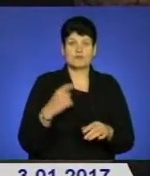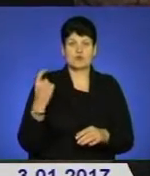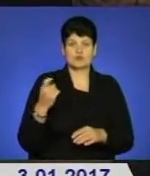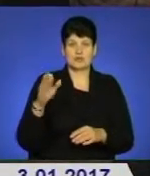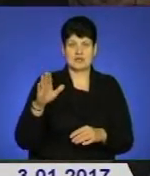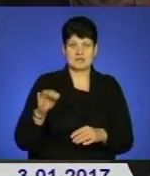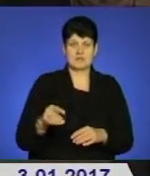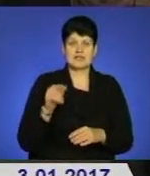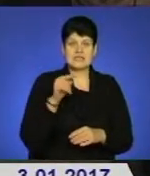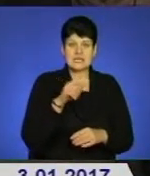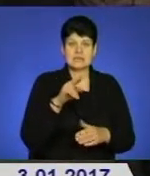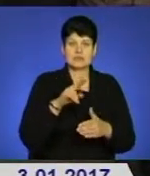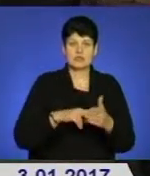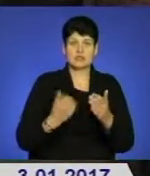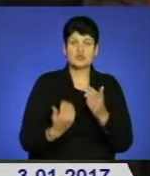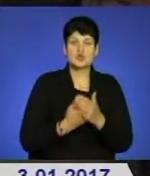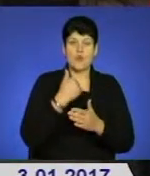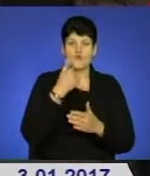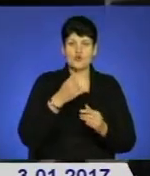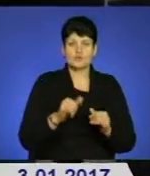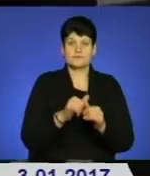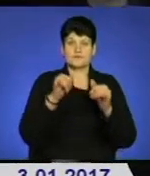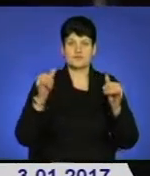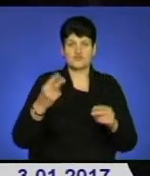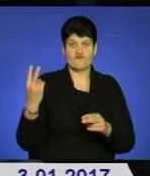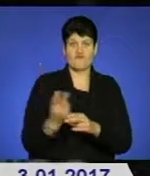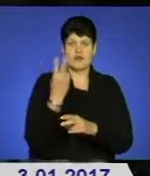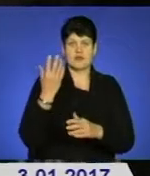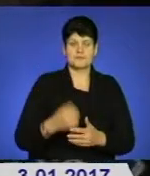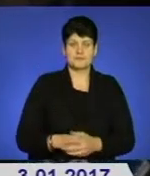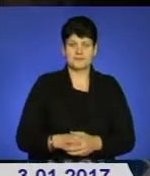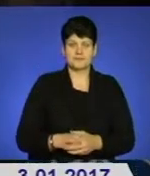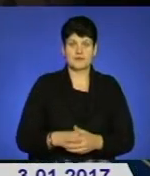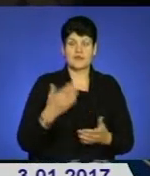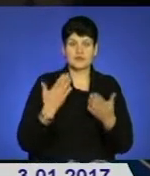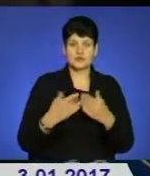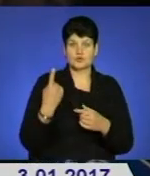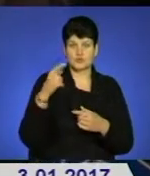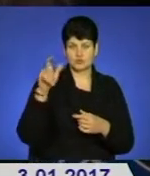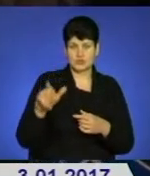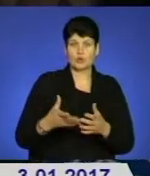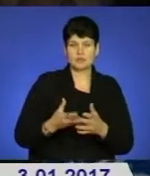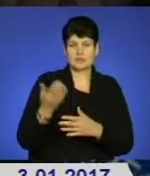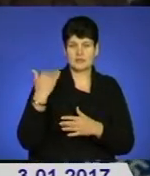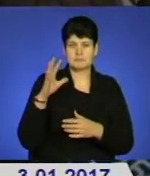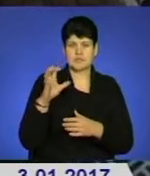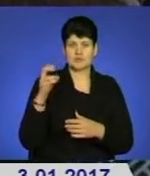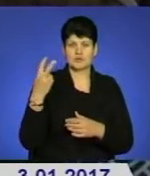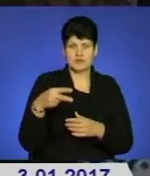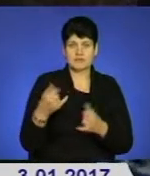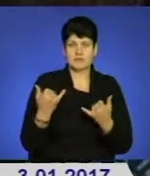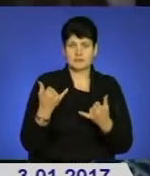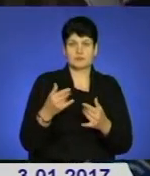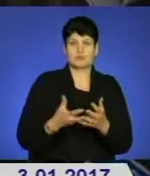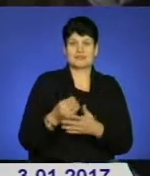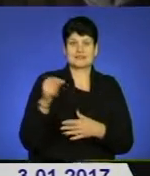господарствам. Їхні податки з нового року зростуть майже вдвічі. Якщо за найману особу було 520, то тепер буде 1040.